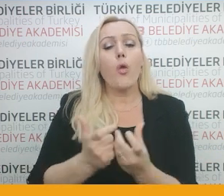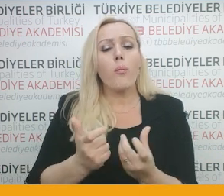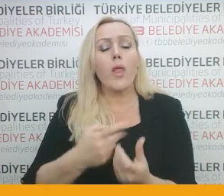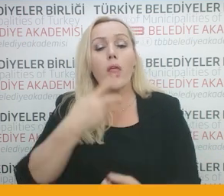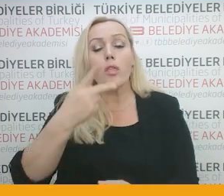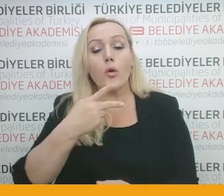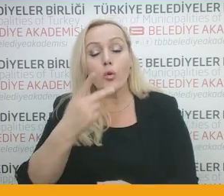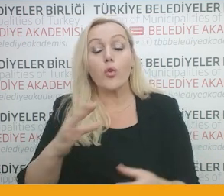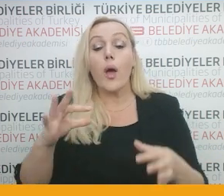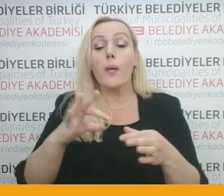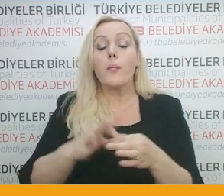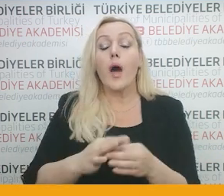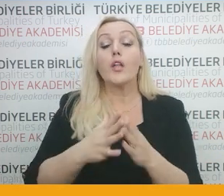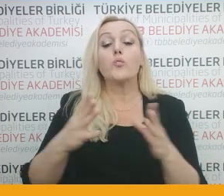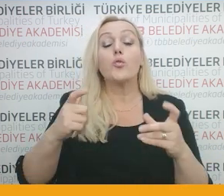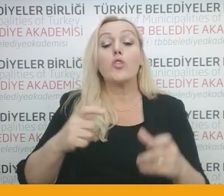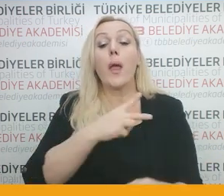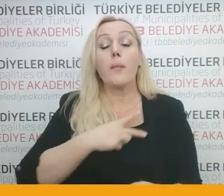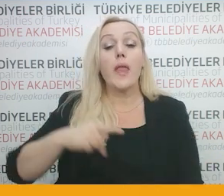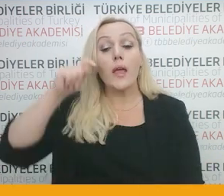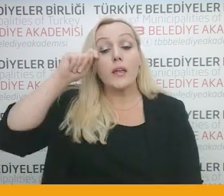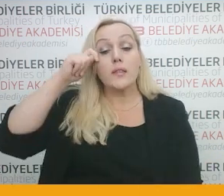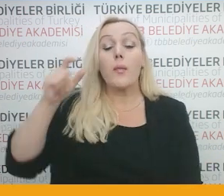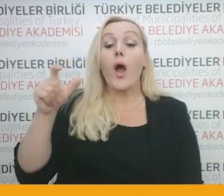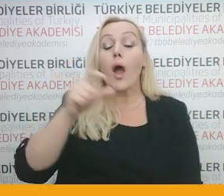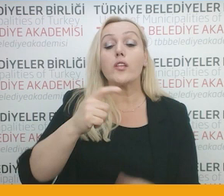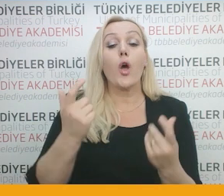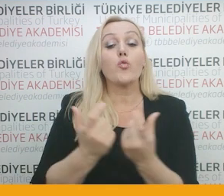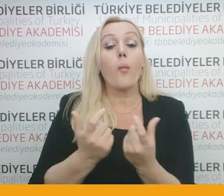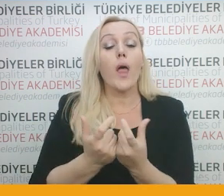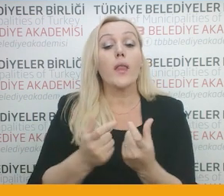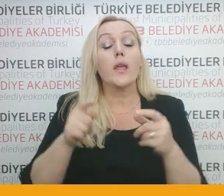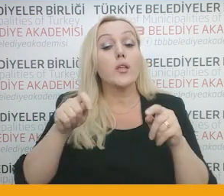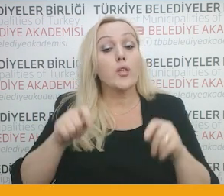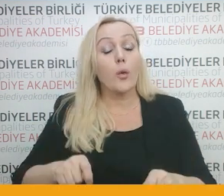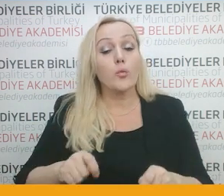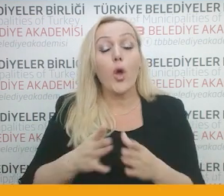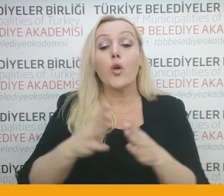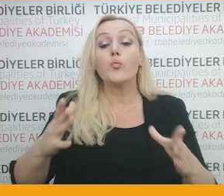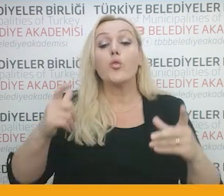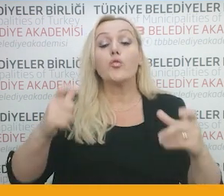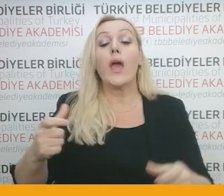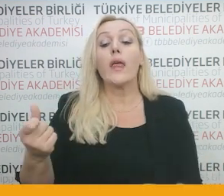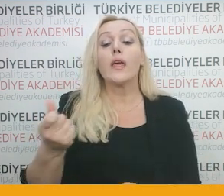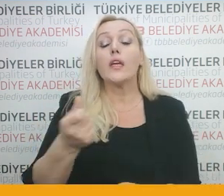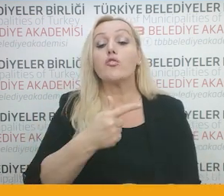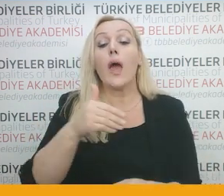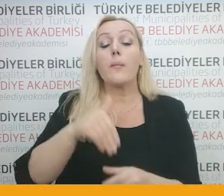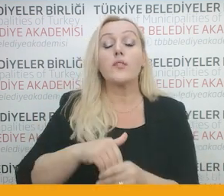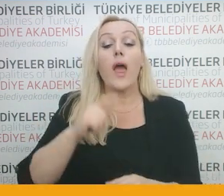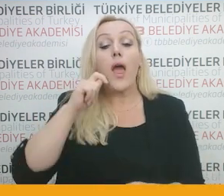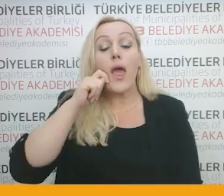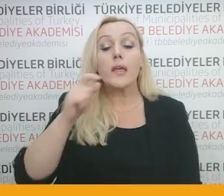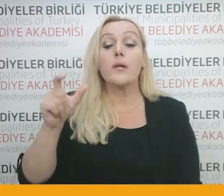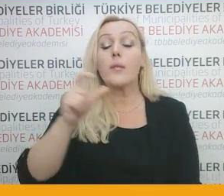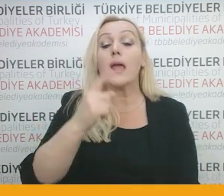de Büyükşehir Belediyesi Kasım ayı bütçesinde toplantısında görüşülüyor. Büyükşehir İlçe Belediye Meclisleri Ekim ayı toplantısının